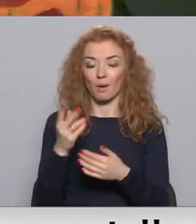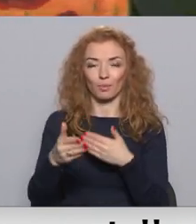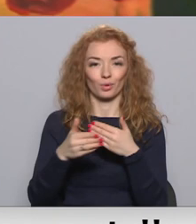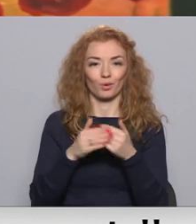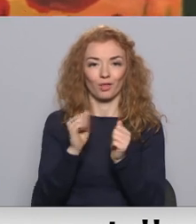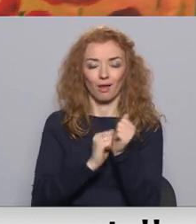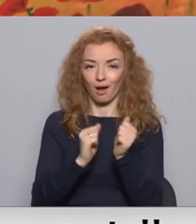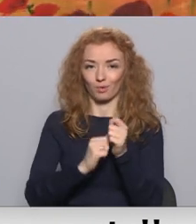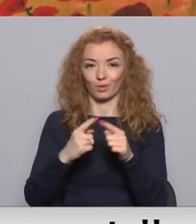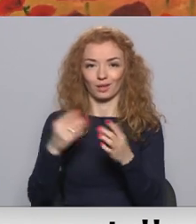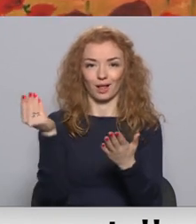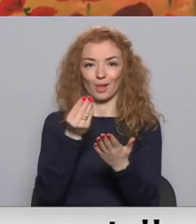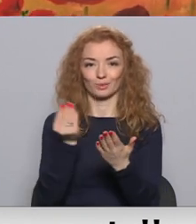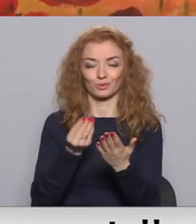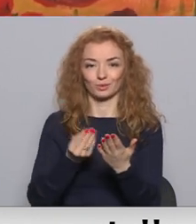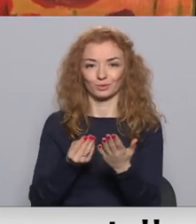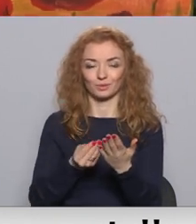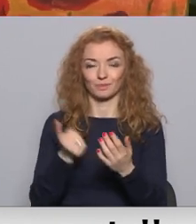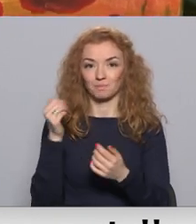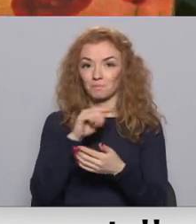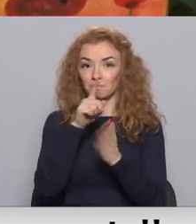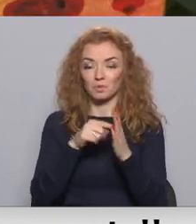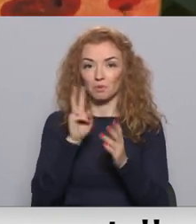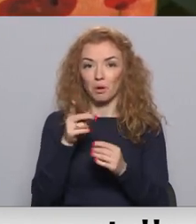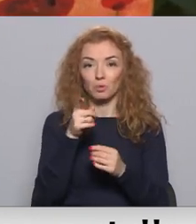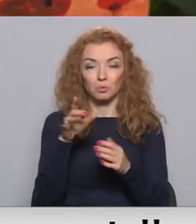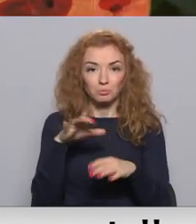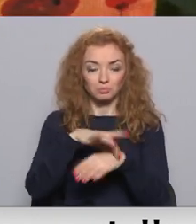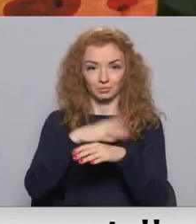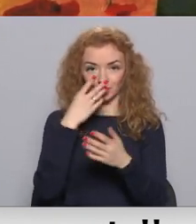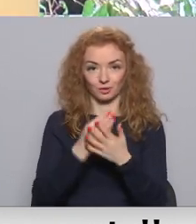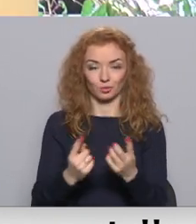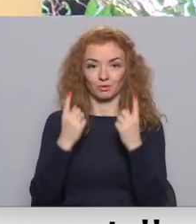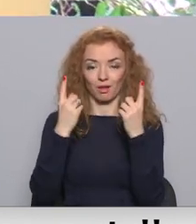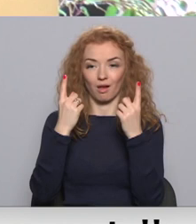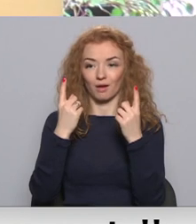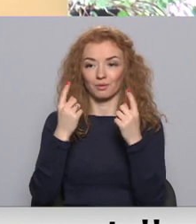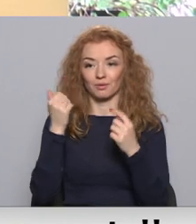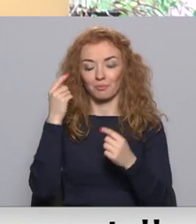un gleznošana. Kad atklāji savu talantu?